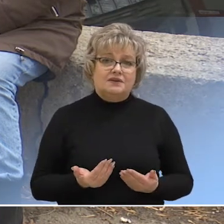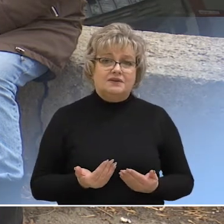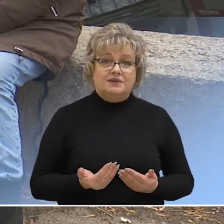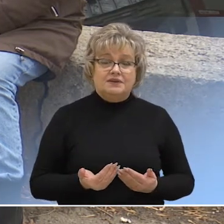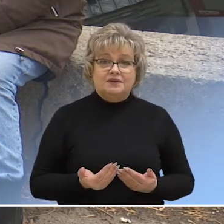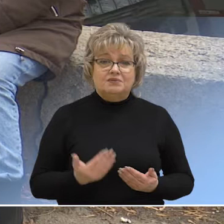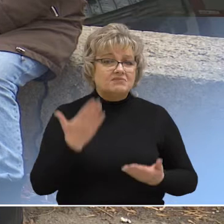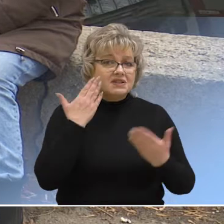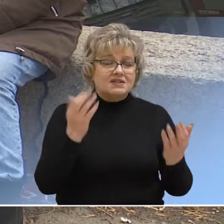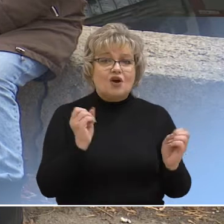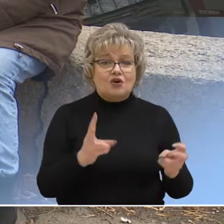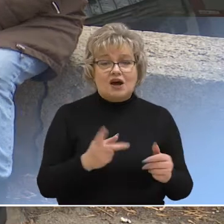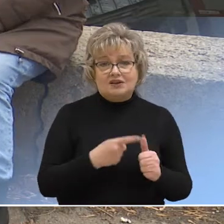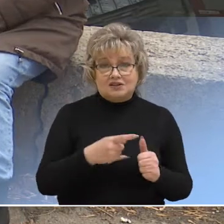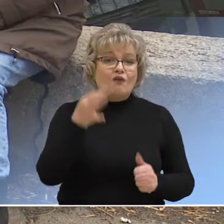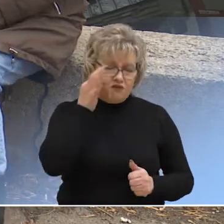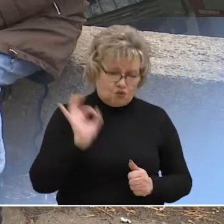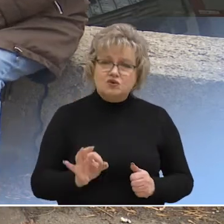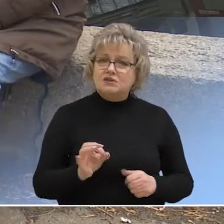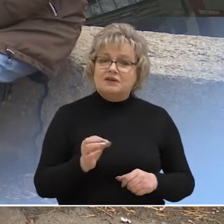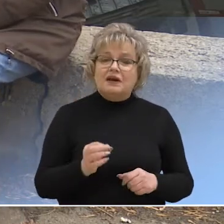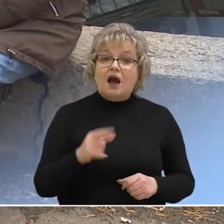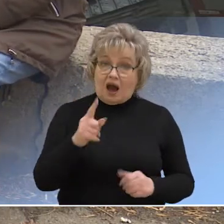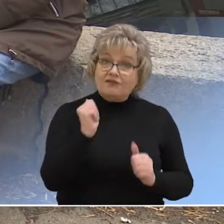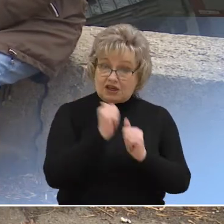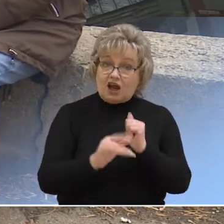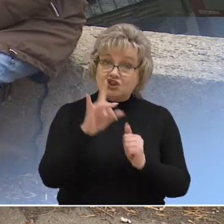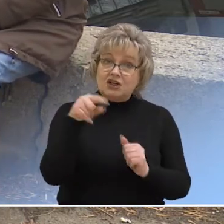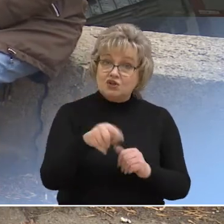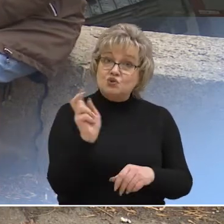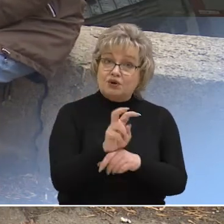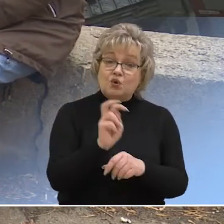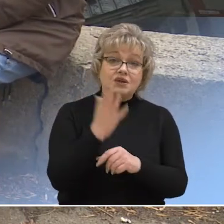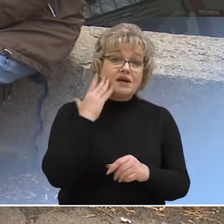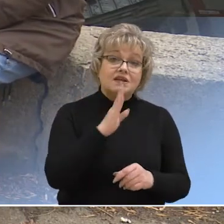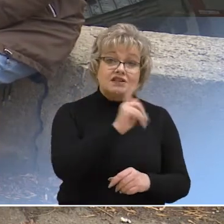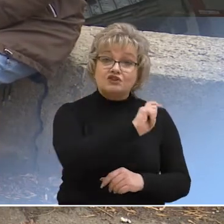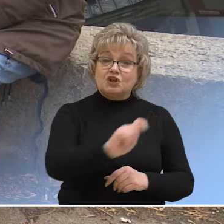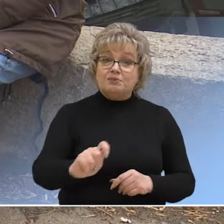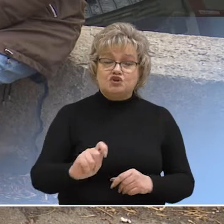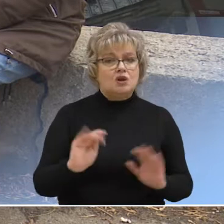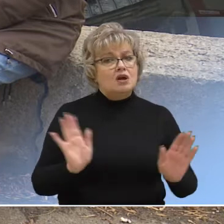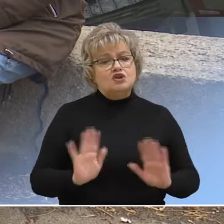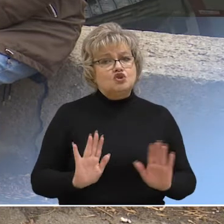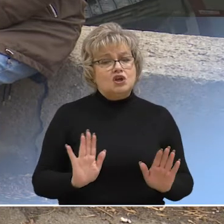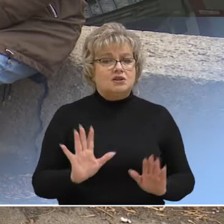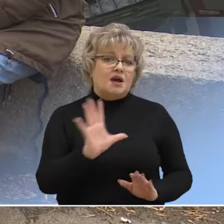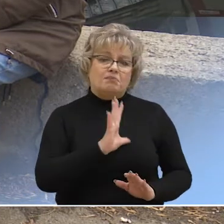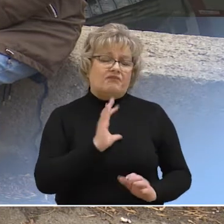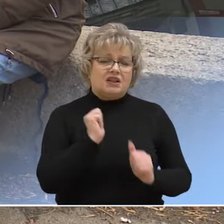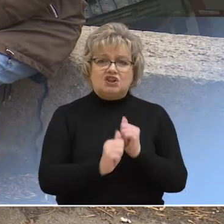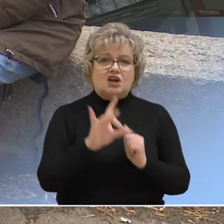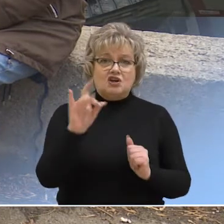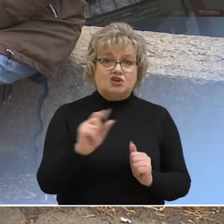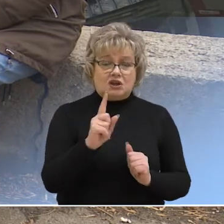короче, я даже не знаю. Ну, вкусно, да? Да. А вы каждый раз вот приходите, когда девочки приезжают? Нет, бывает не каждый